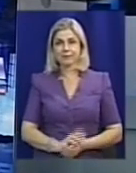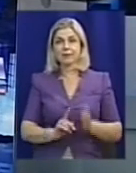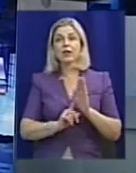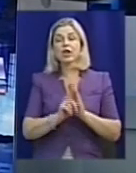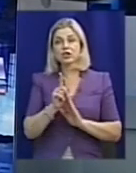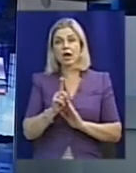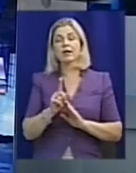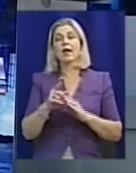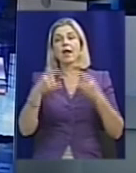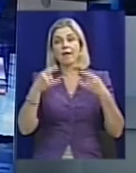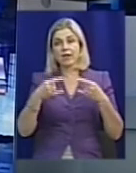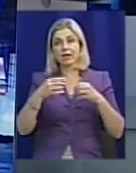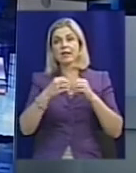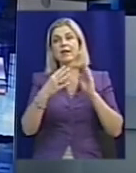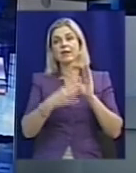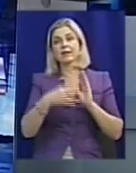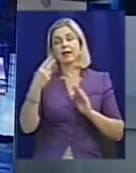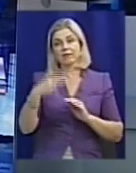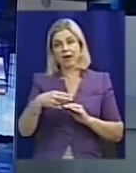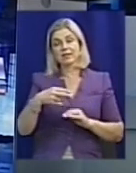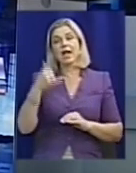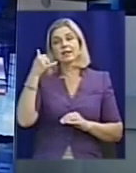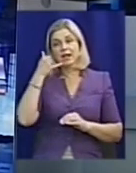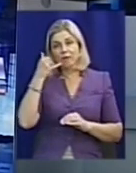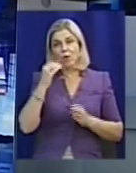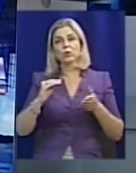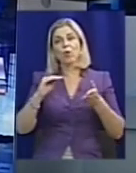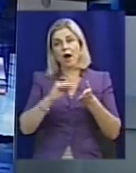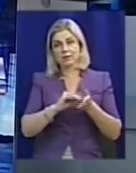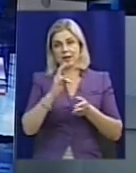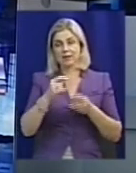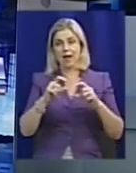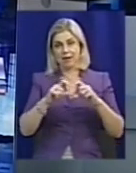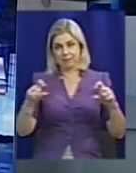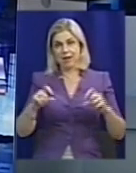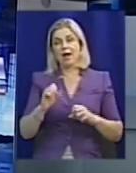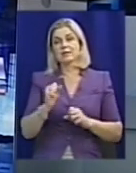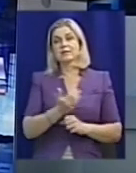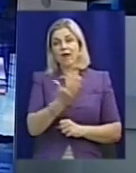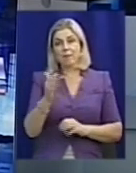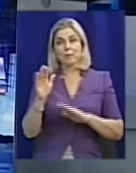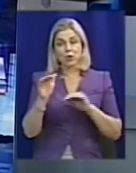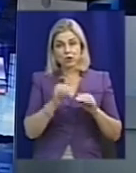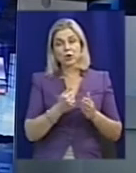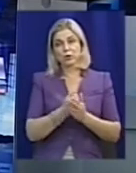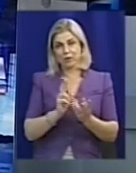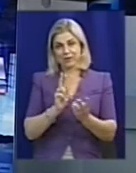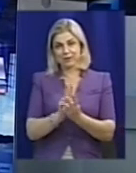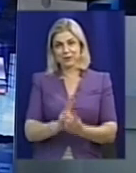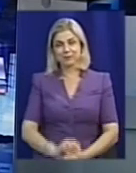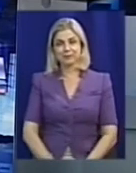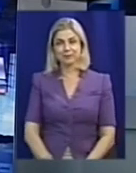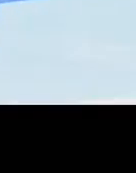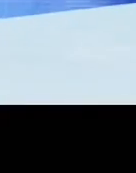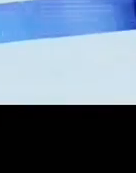Початок прямого ефіру о 19:20. Телефон 47 74 72. А я прощаюся з вами. До наступної зустрічі.